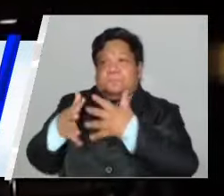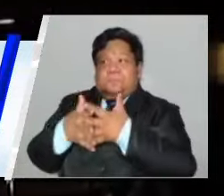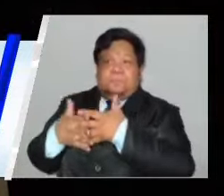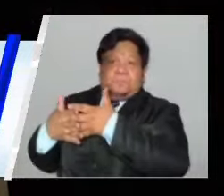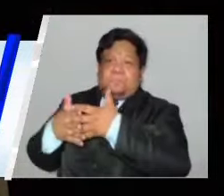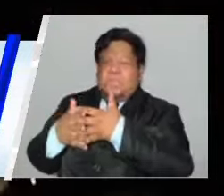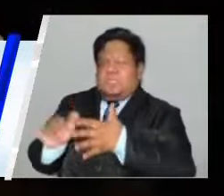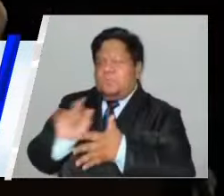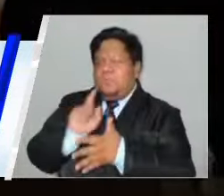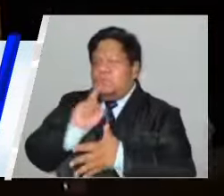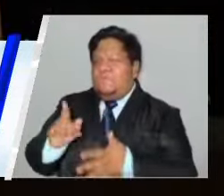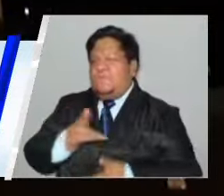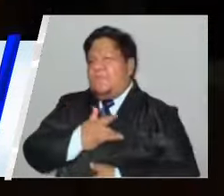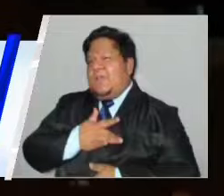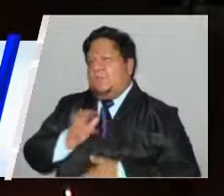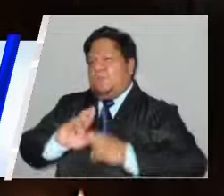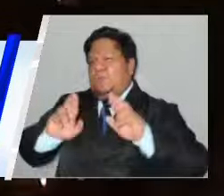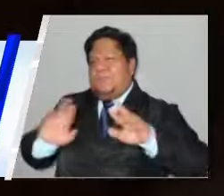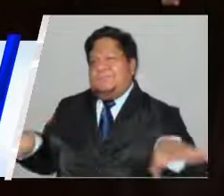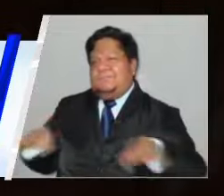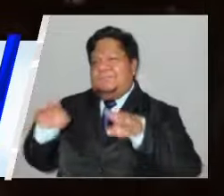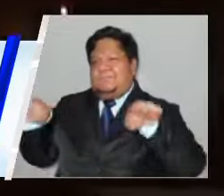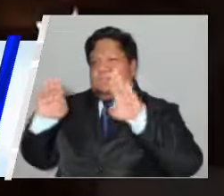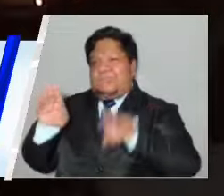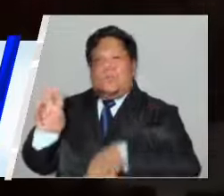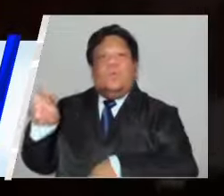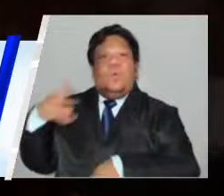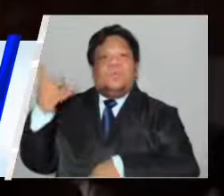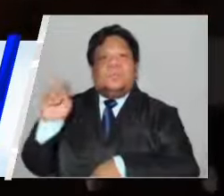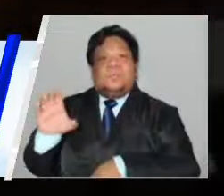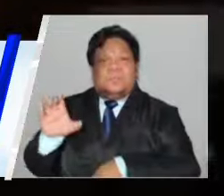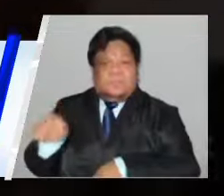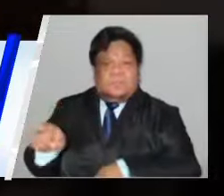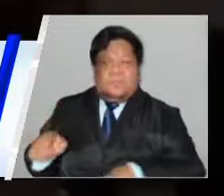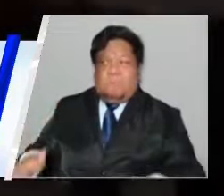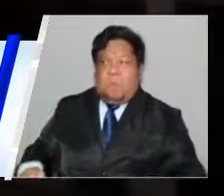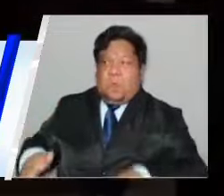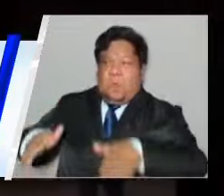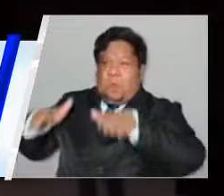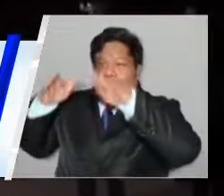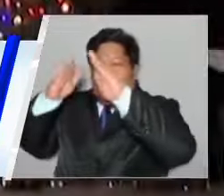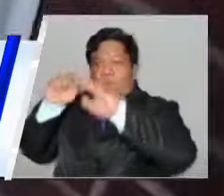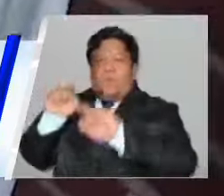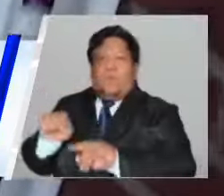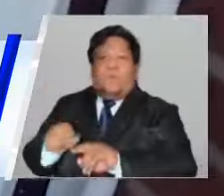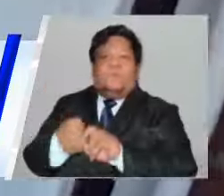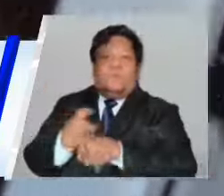na. Sa Washington, D.C., tampok ang isang dambuhalang Christmas tree na galing pa sa Alaska.